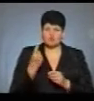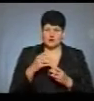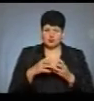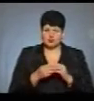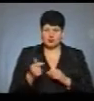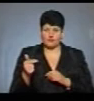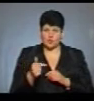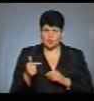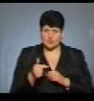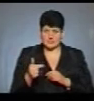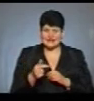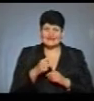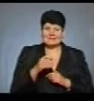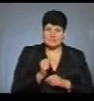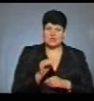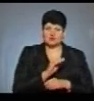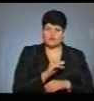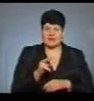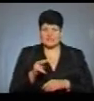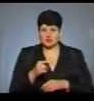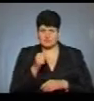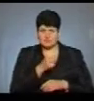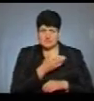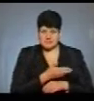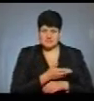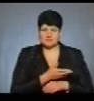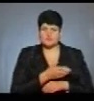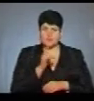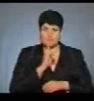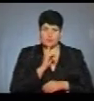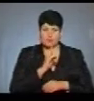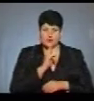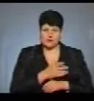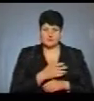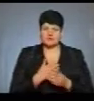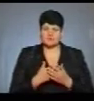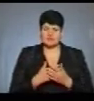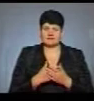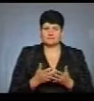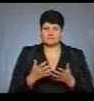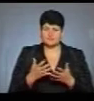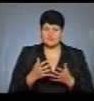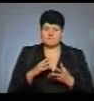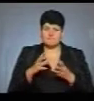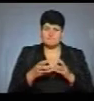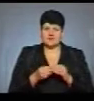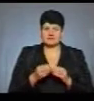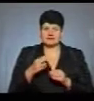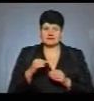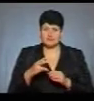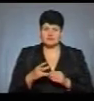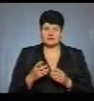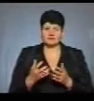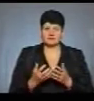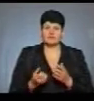грудні за жовтень і листопад місяць. Ну, поки, скажімо, синхронізували бази даних, вийшла